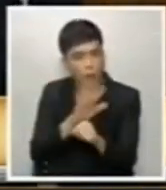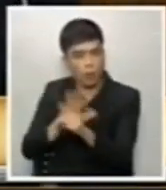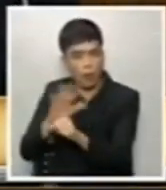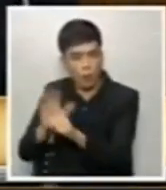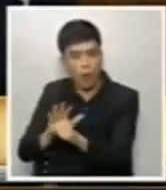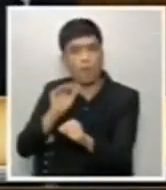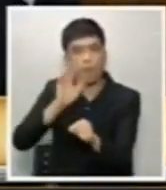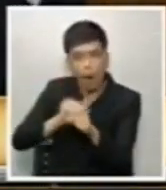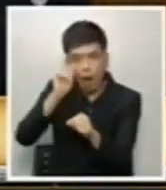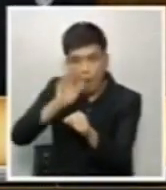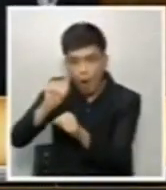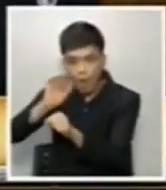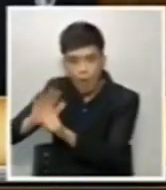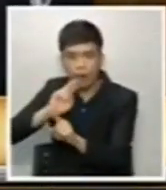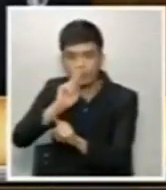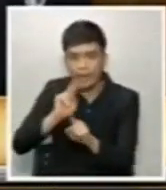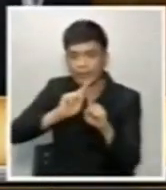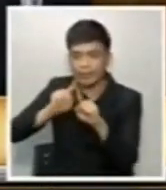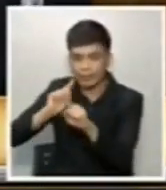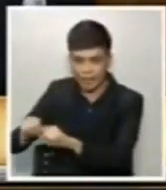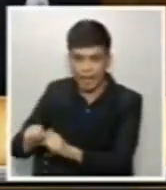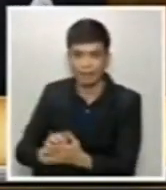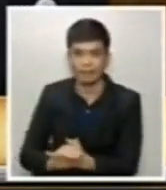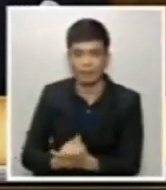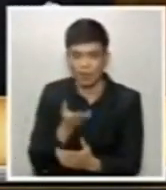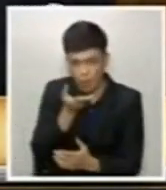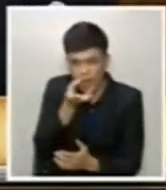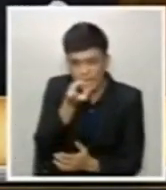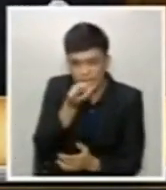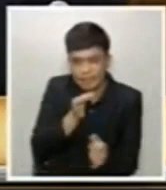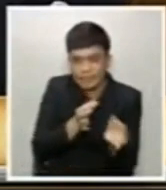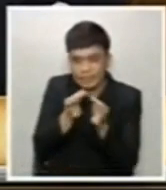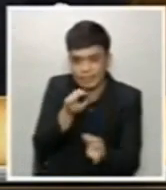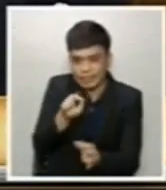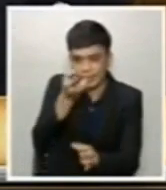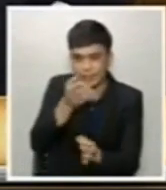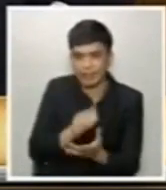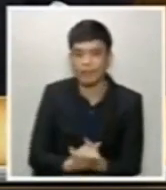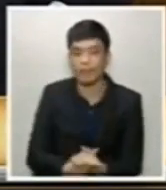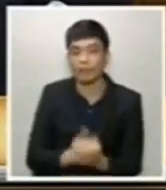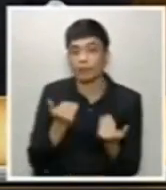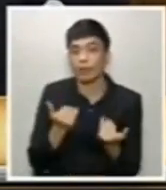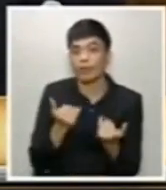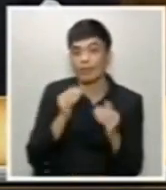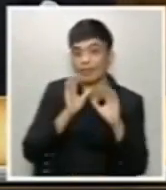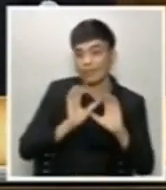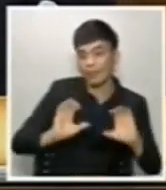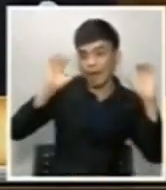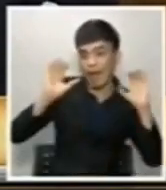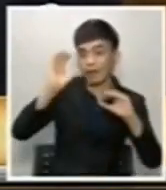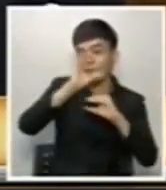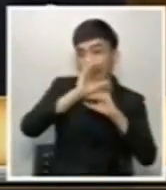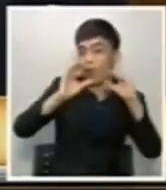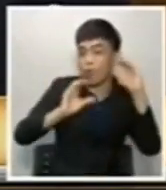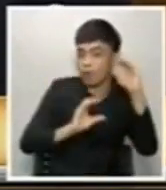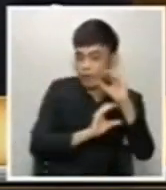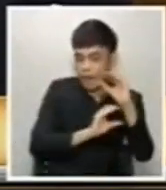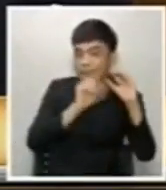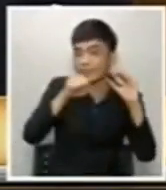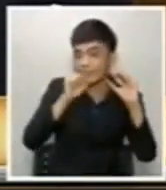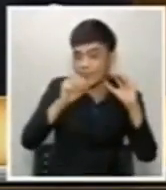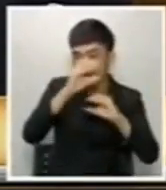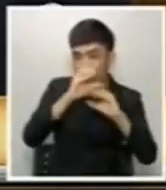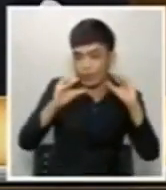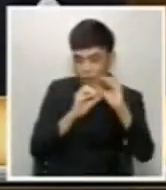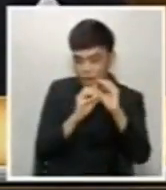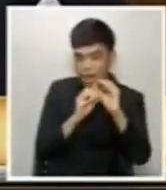มขออนุญาตสักนิดนะครับในส่วนของงบประมาณในส่วนที่ผมบอกว่ารัฐบาลมีโครงการที่จะส่งเสริมในส่วนของการสร้างแหล่